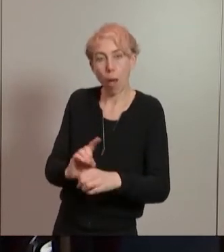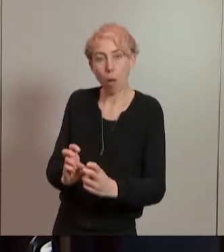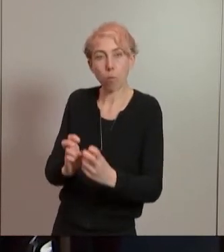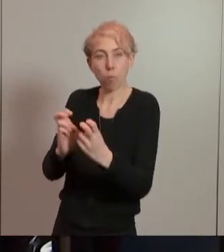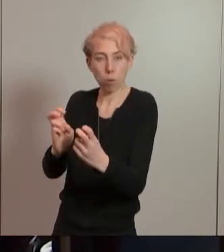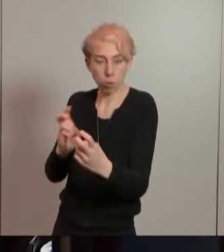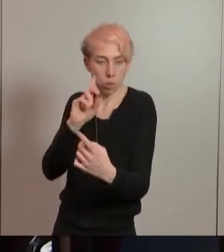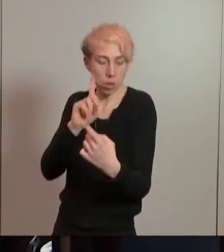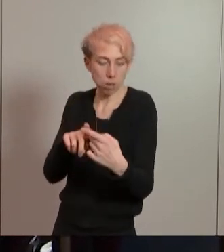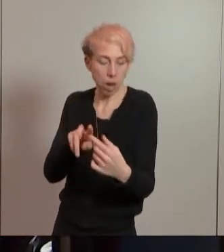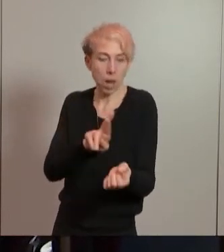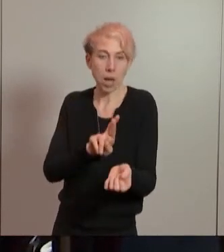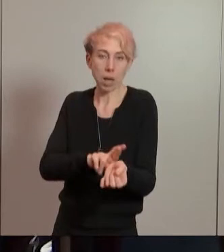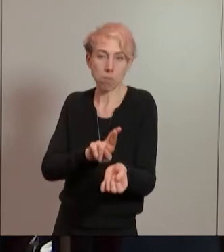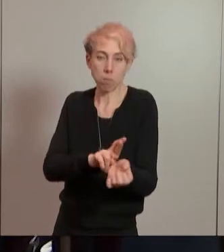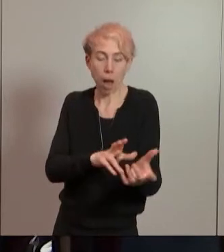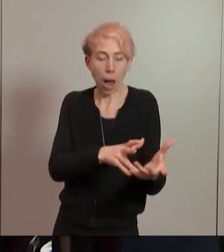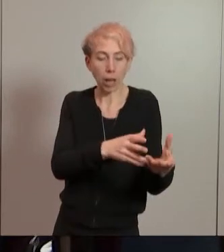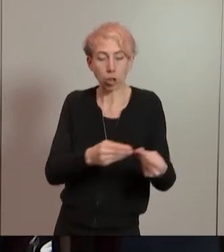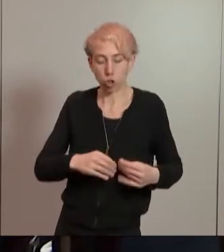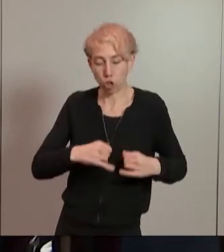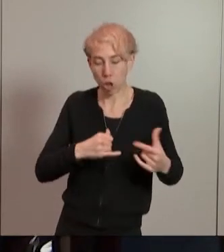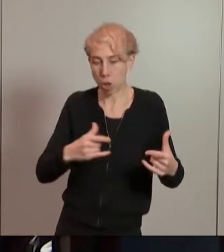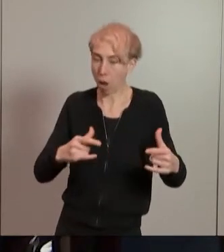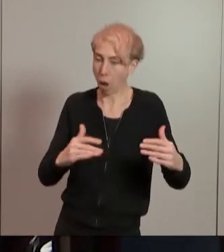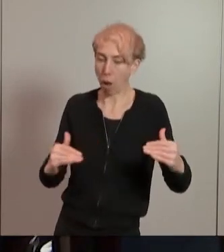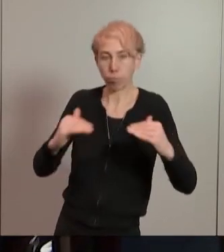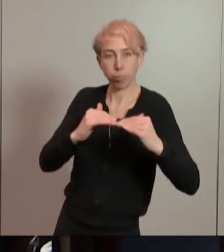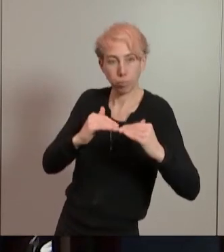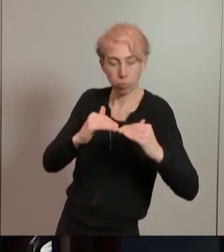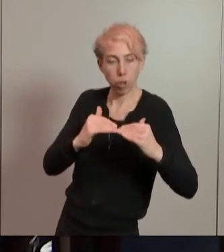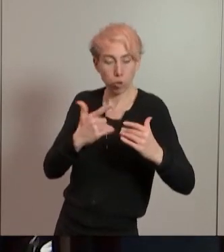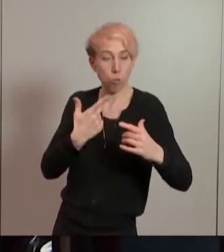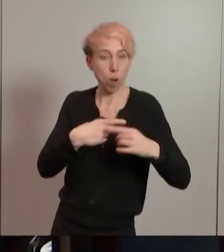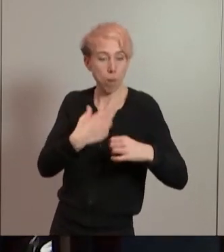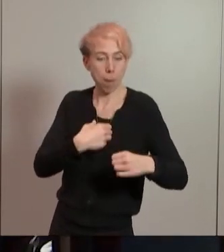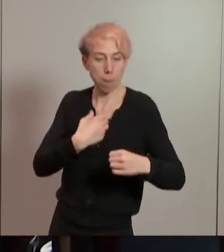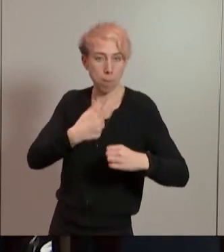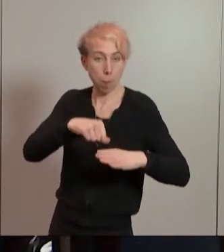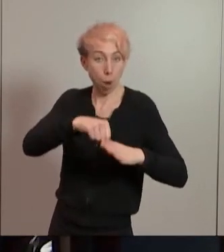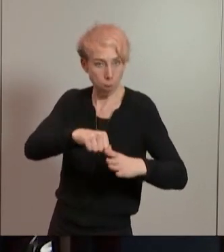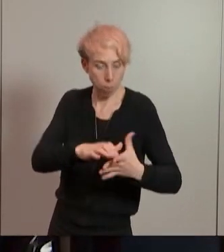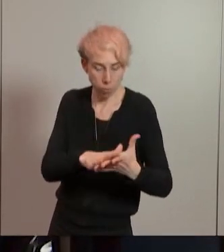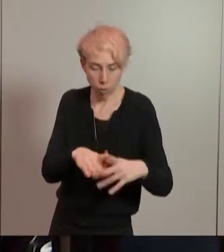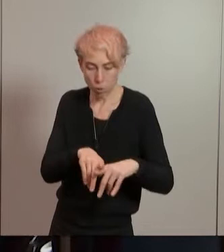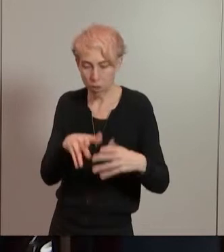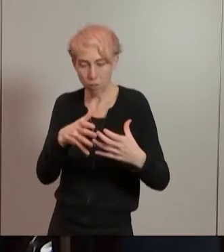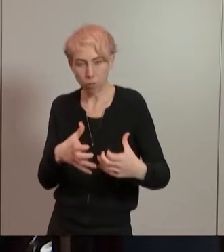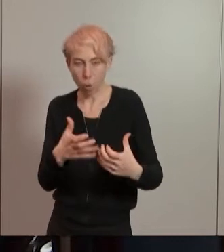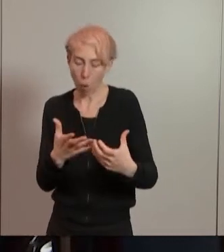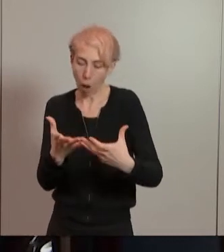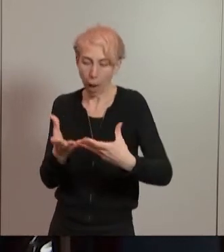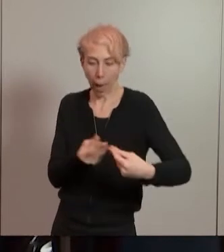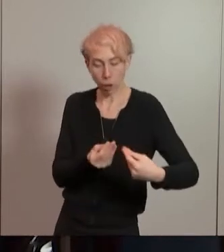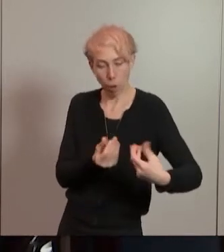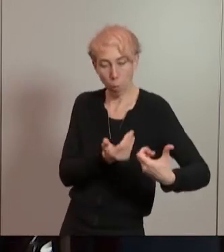l'ajuster au rythme du point accueil et écoute jeune à 2 fois par mois, afin de doubler la capacité d'accueil et permettre un meilleur repérage et